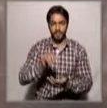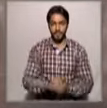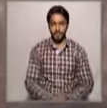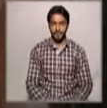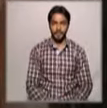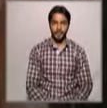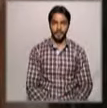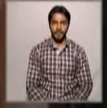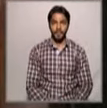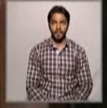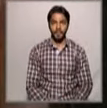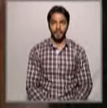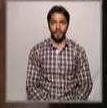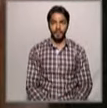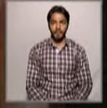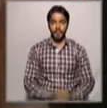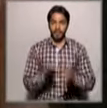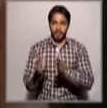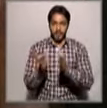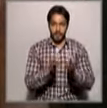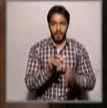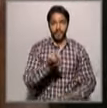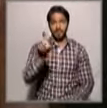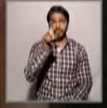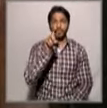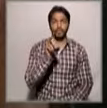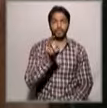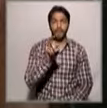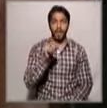هذا. سؤال أم مالك وسريعا عشان وقت انتهى شيخنا. أم مالك